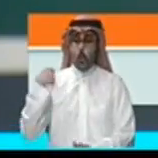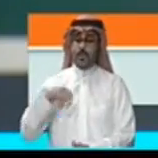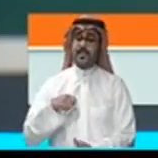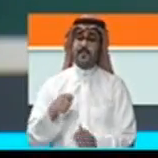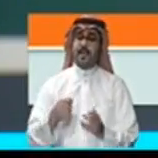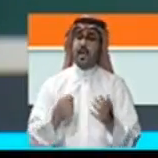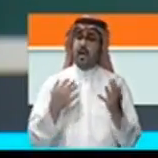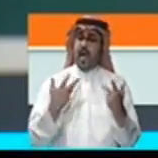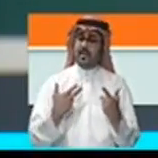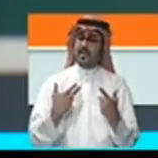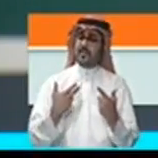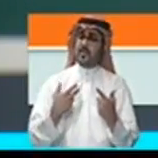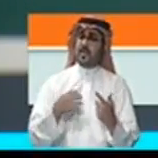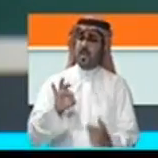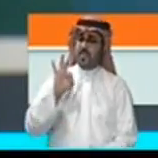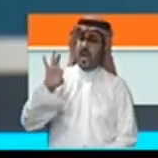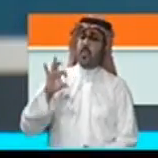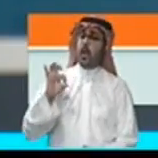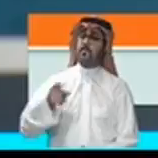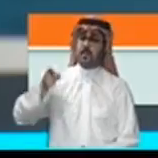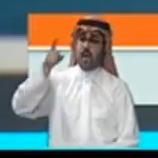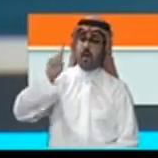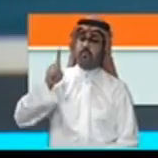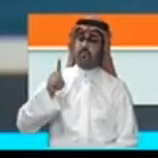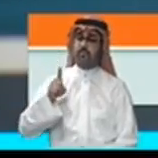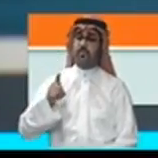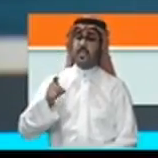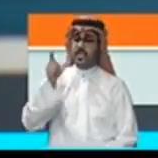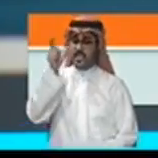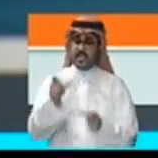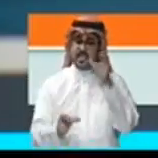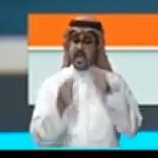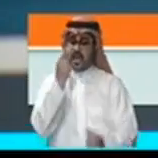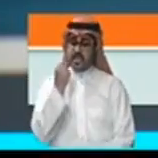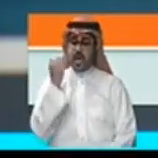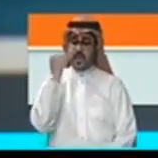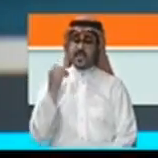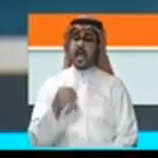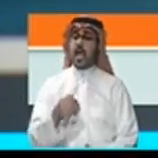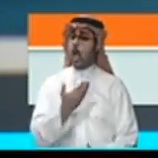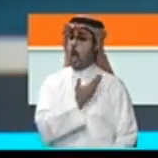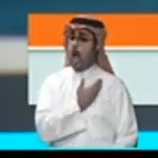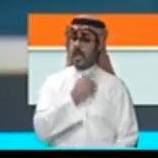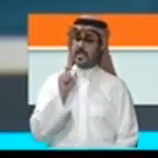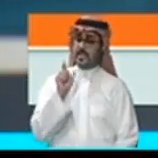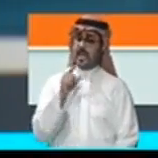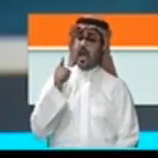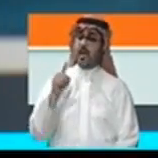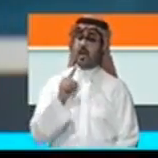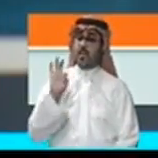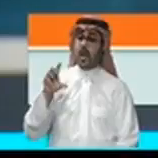إلى أكثر من 53,000 حاج وحاجة الذين تم استضافتهم ضمن هذا